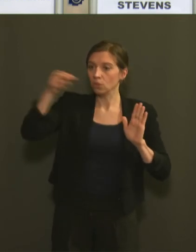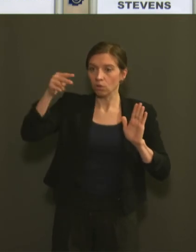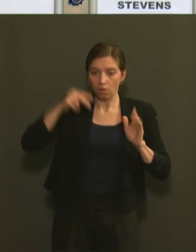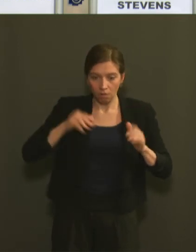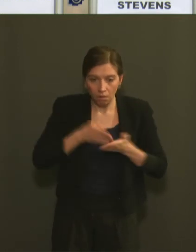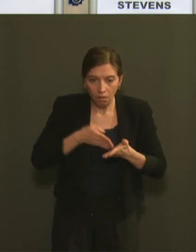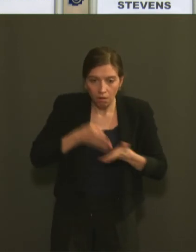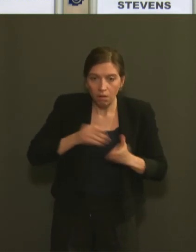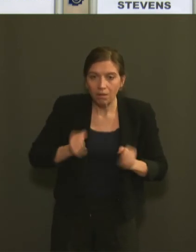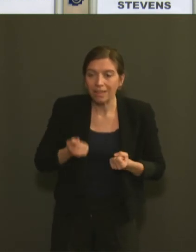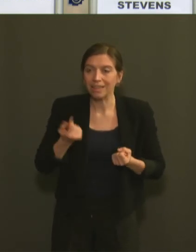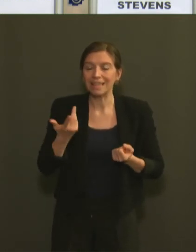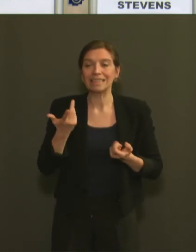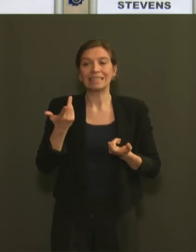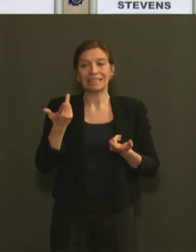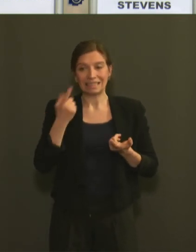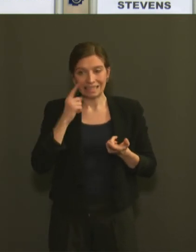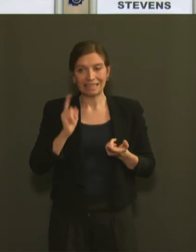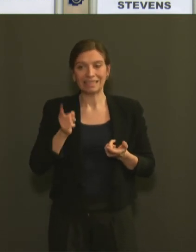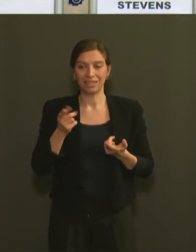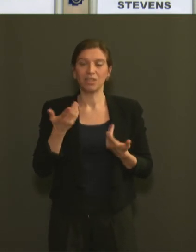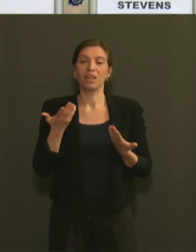au point